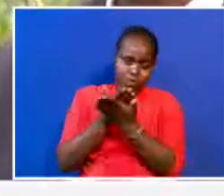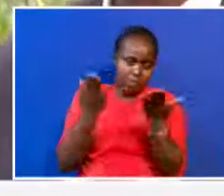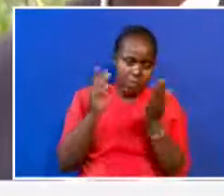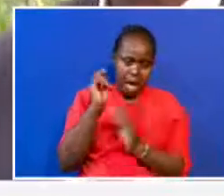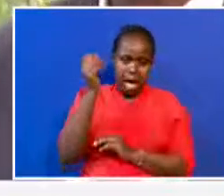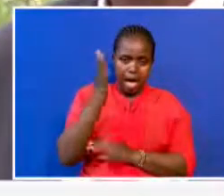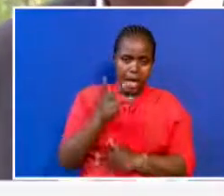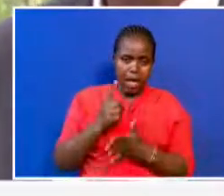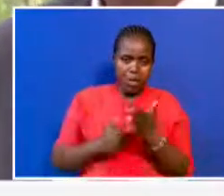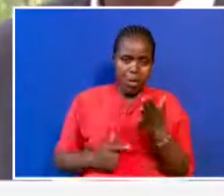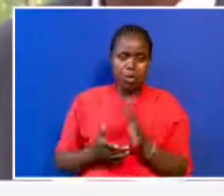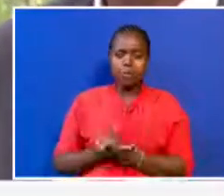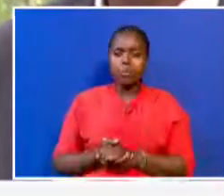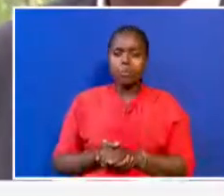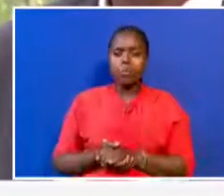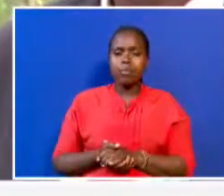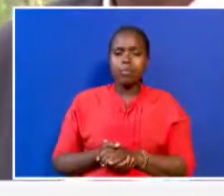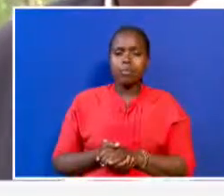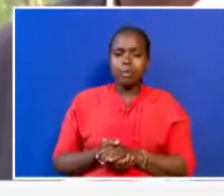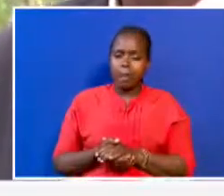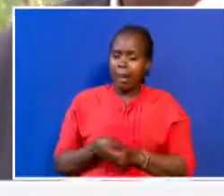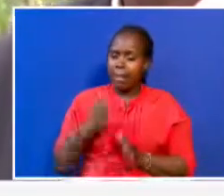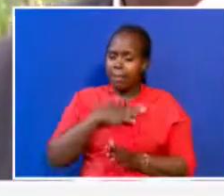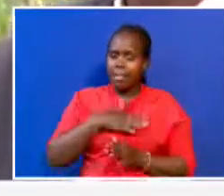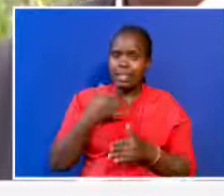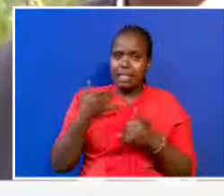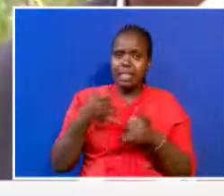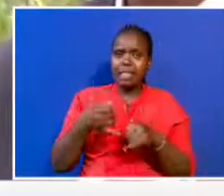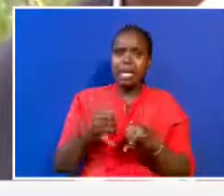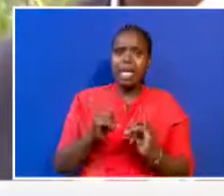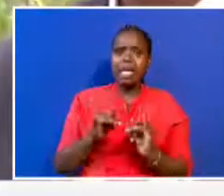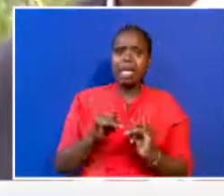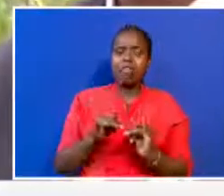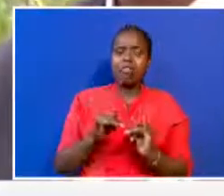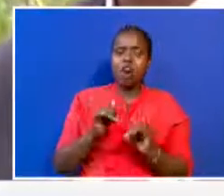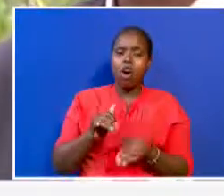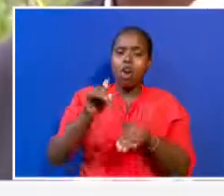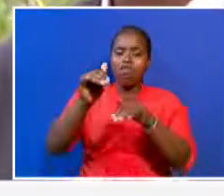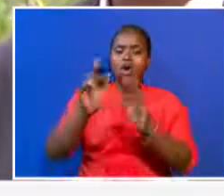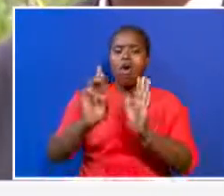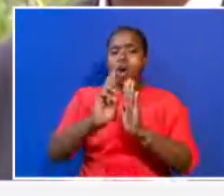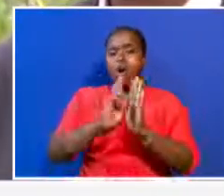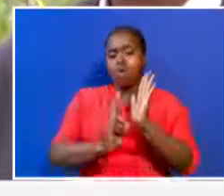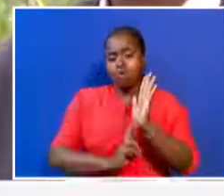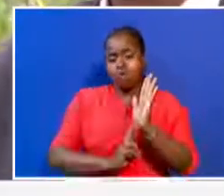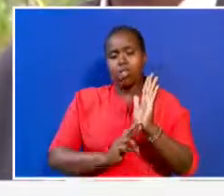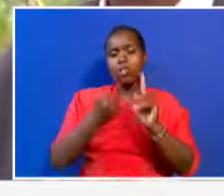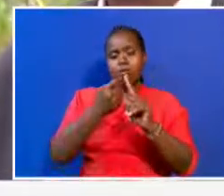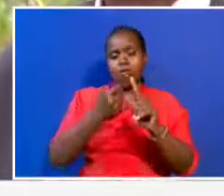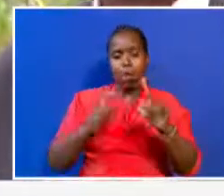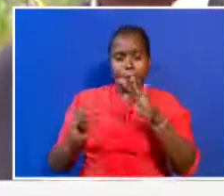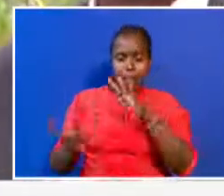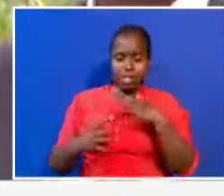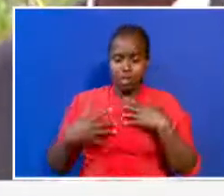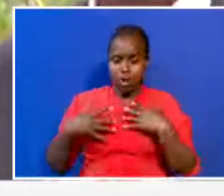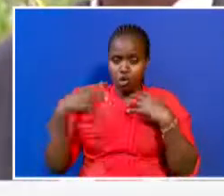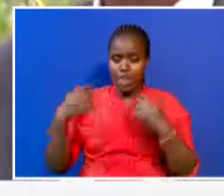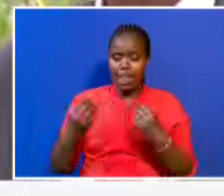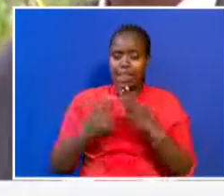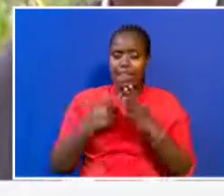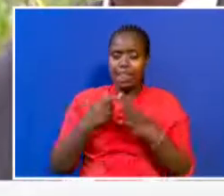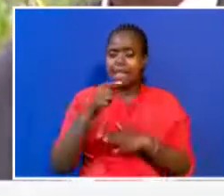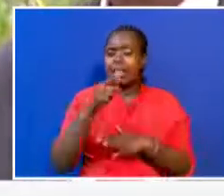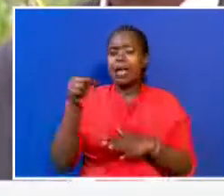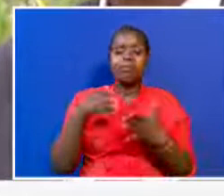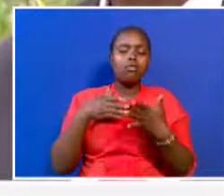wa kawaida kwamba waweze kuendelea na kufuata hiyo protocols za COVID ili